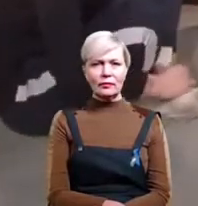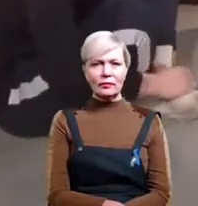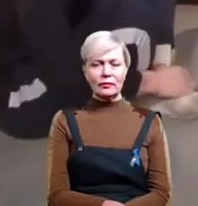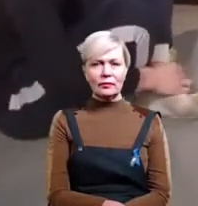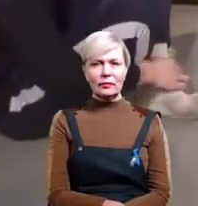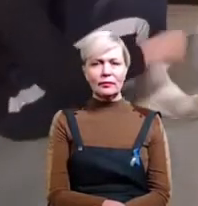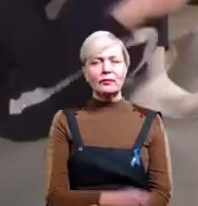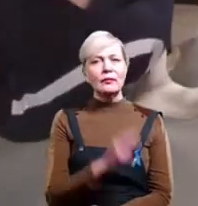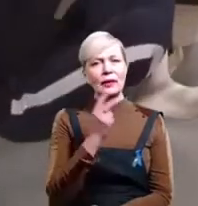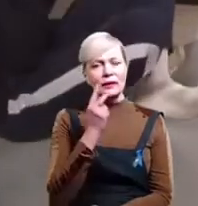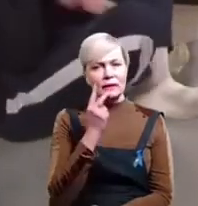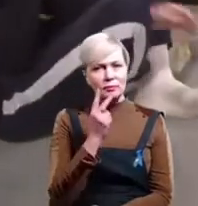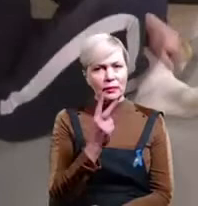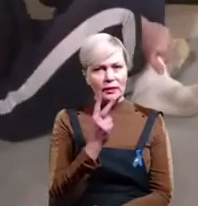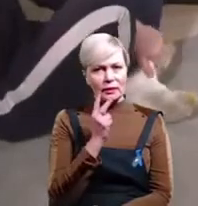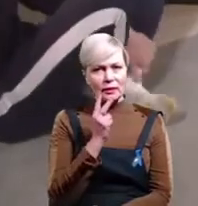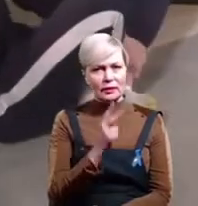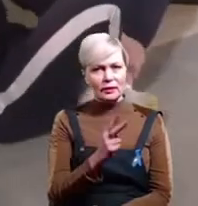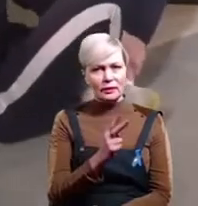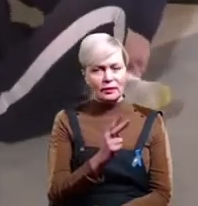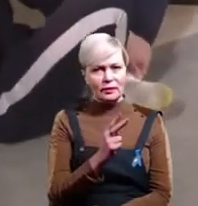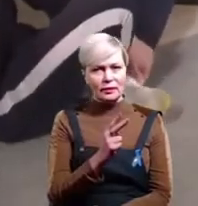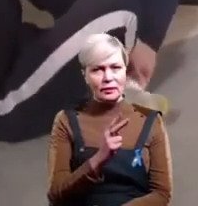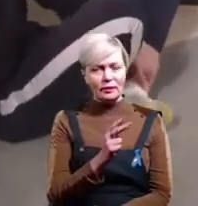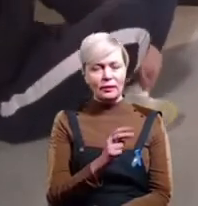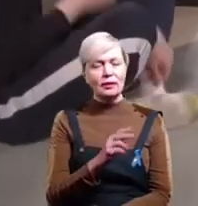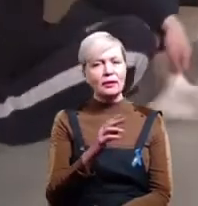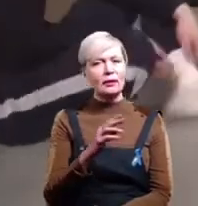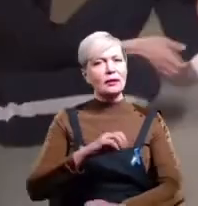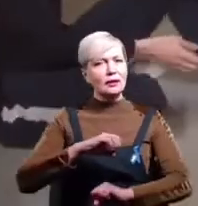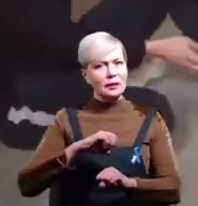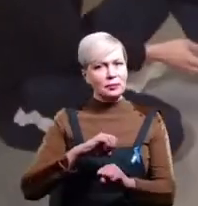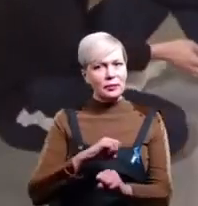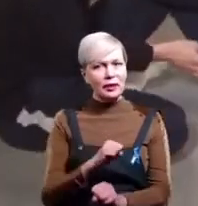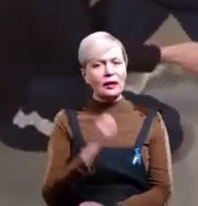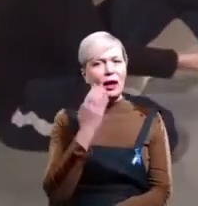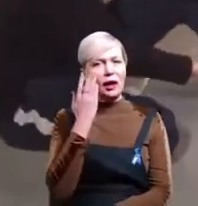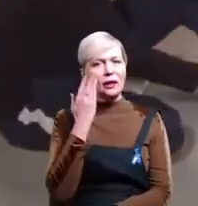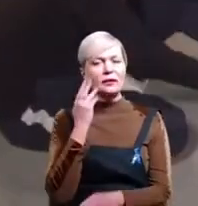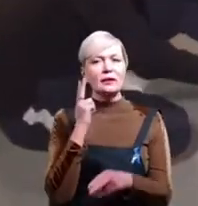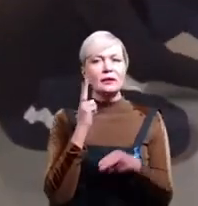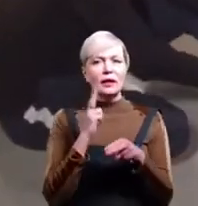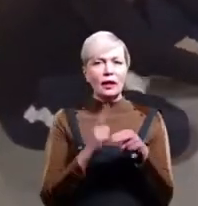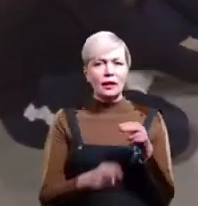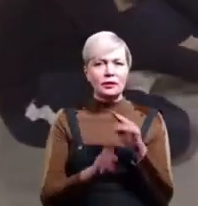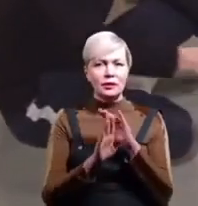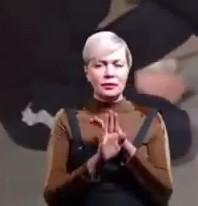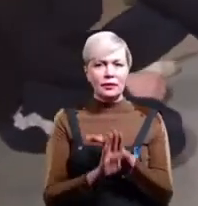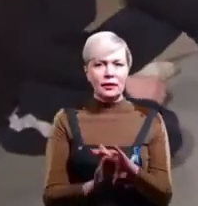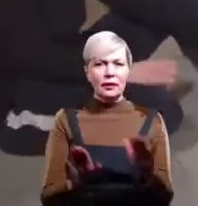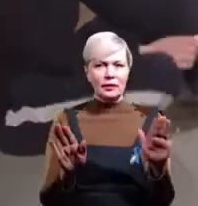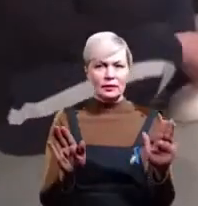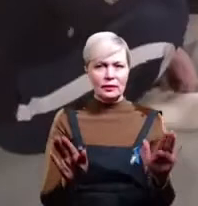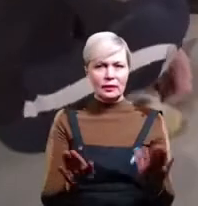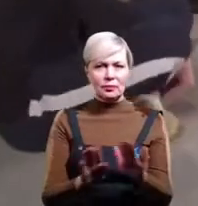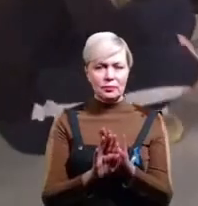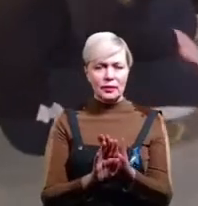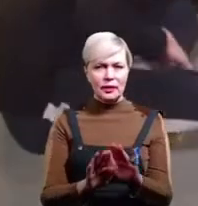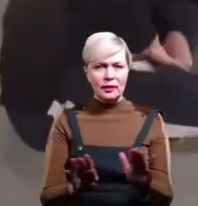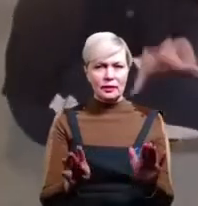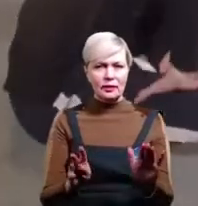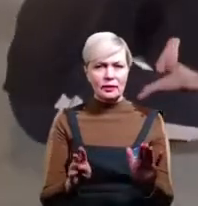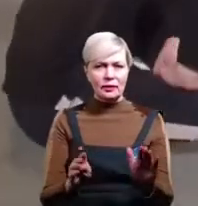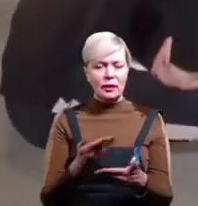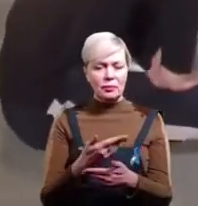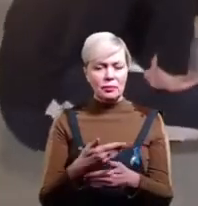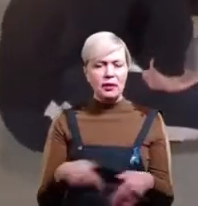Смотрите, мы сделаем тогда такой ход, ребята, а когда заканчивается песня, там просится просто. А мы все вместе